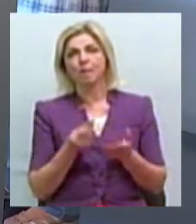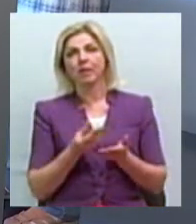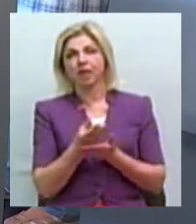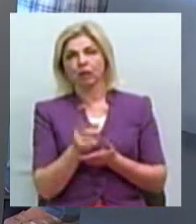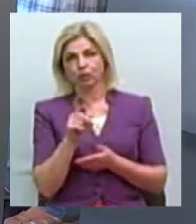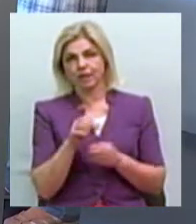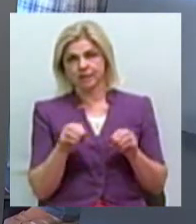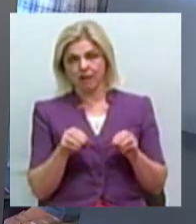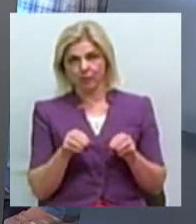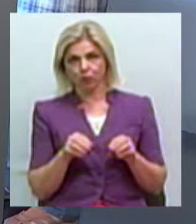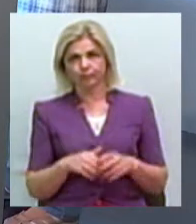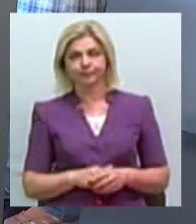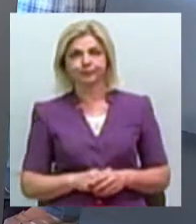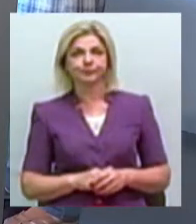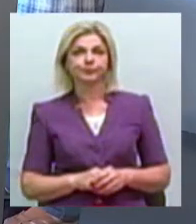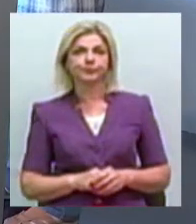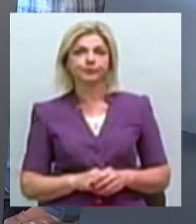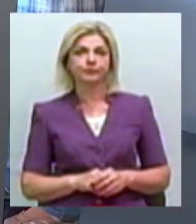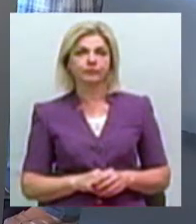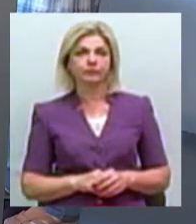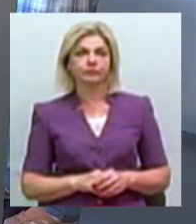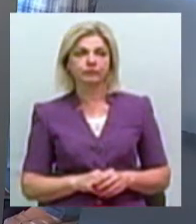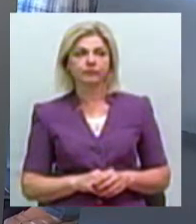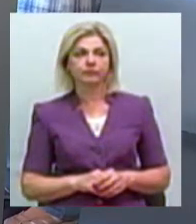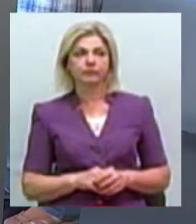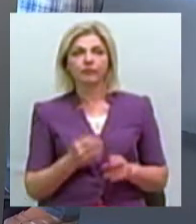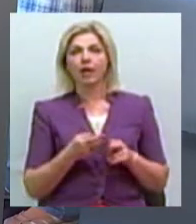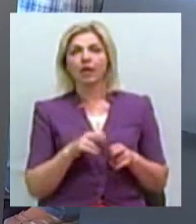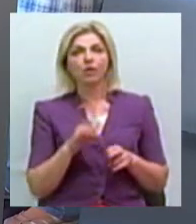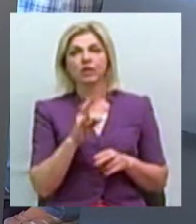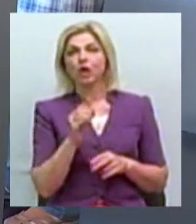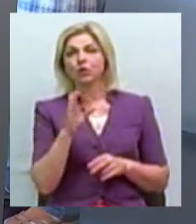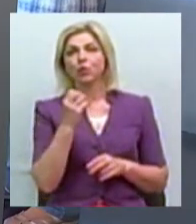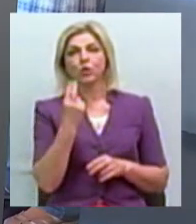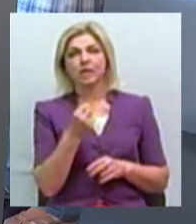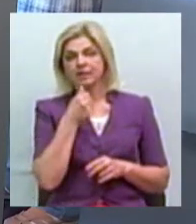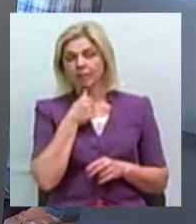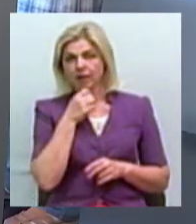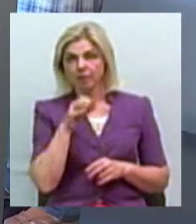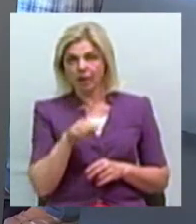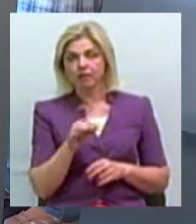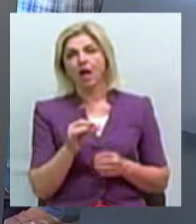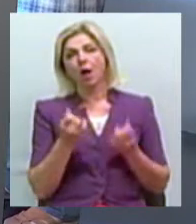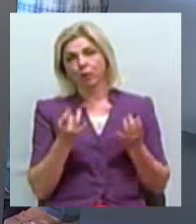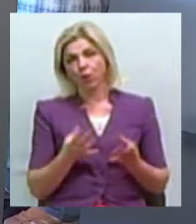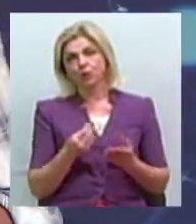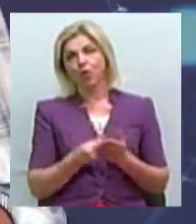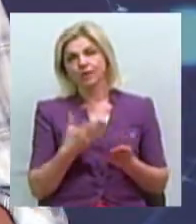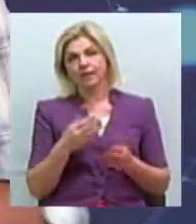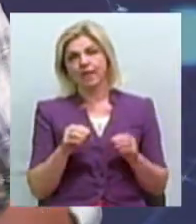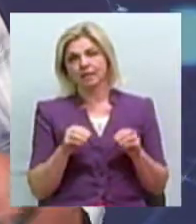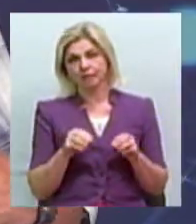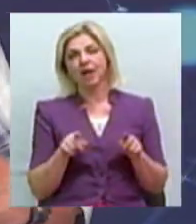Вот. Ну, это, конечно, не социальный эксперимент был, а просто оценщик земель. Ну, была